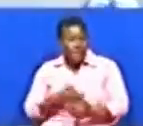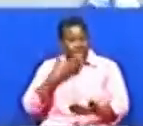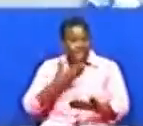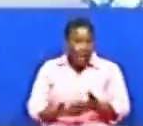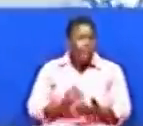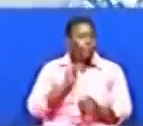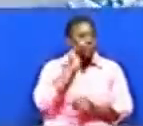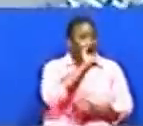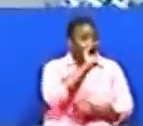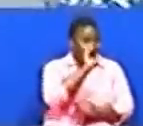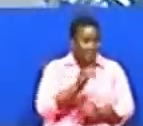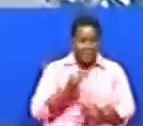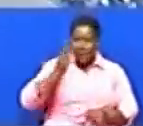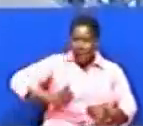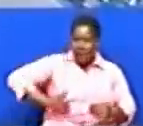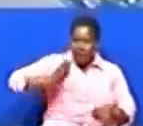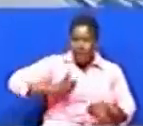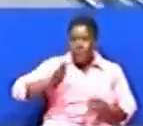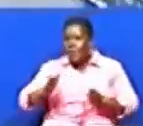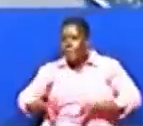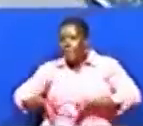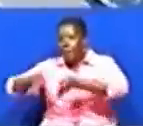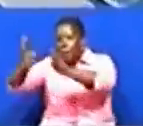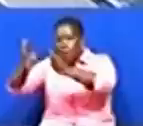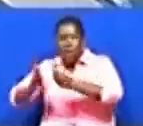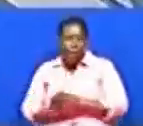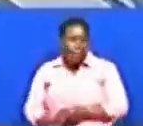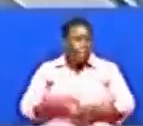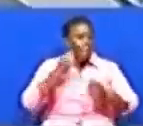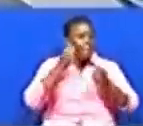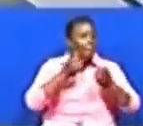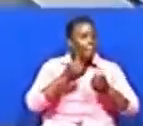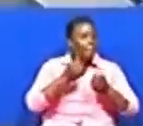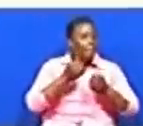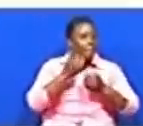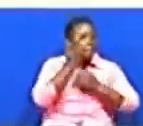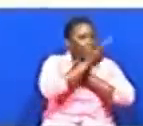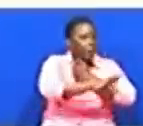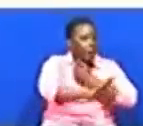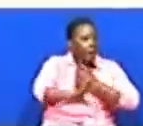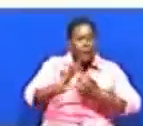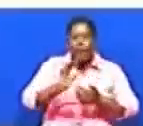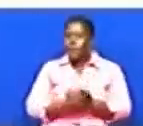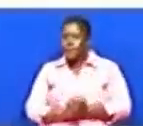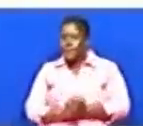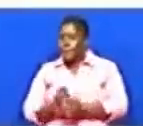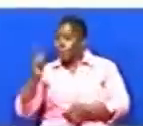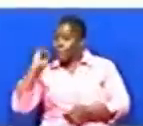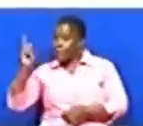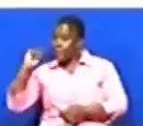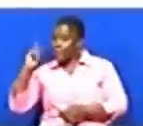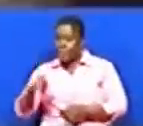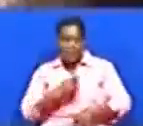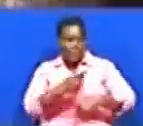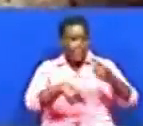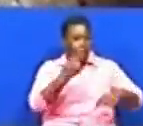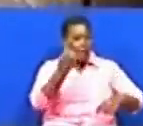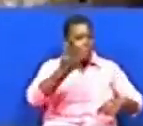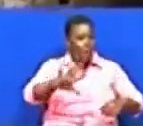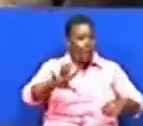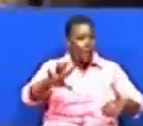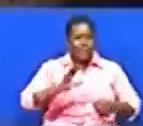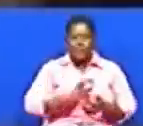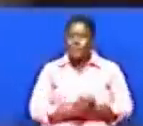na kila mahali ikihusisha sekta ya usafiri, yani reli, barabara, usafiri wa bahari na ziwani, nishati ya